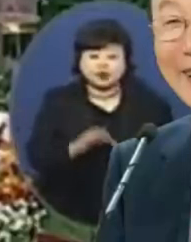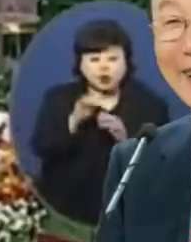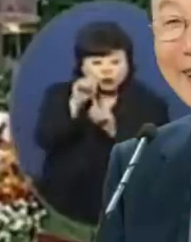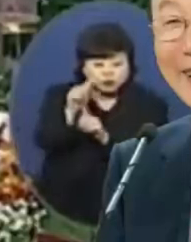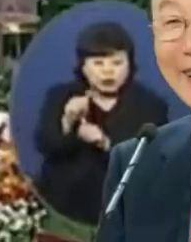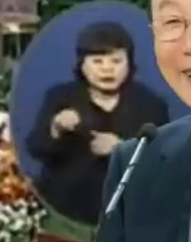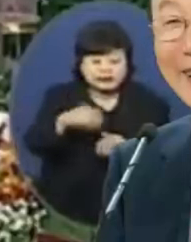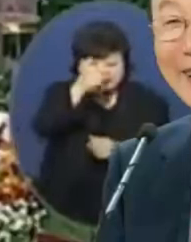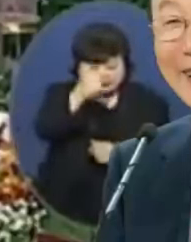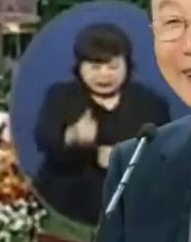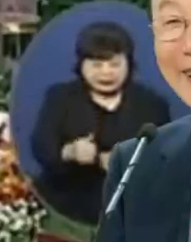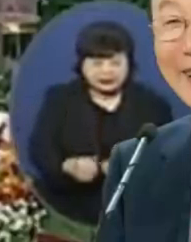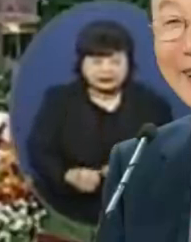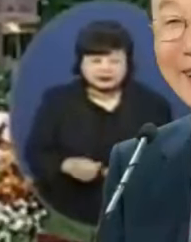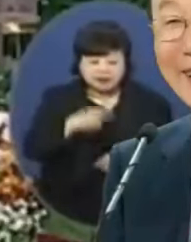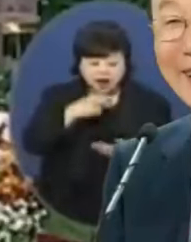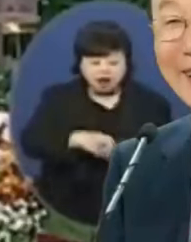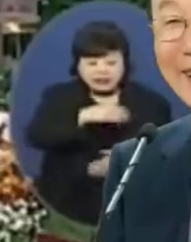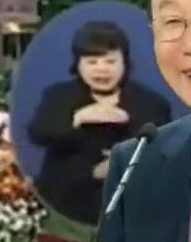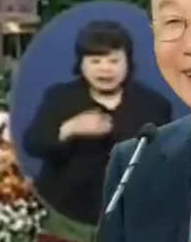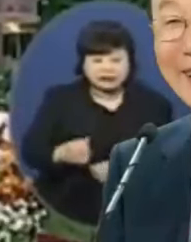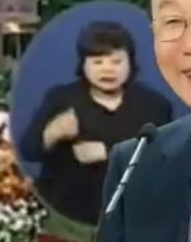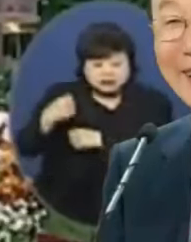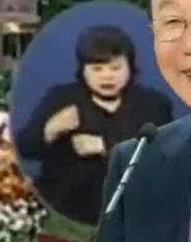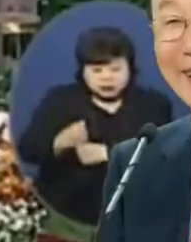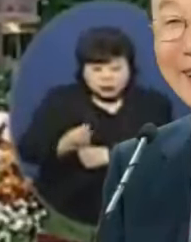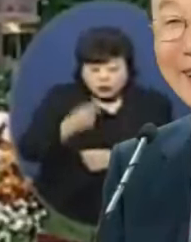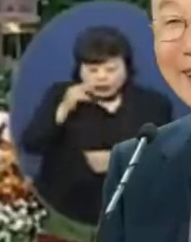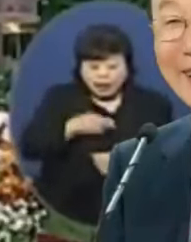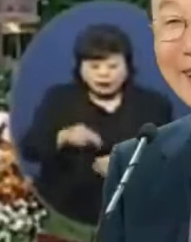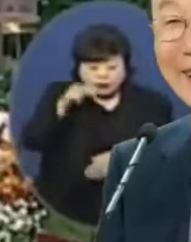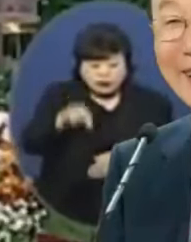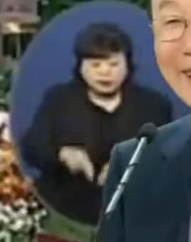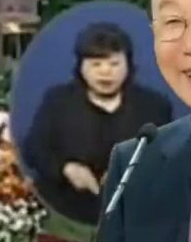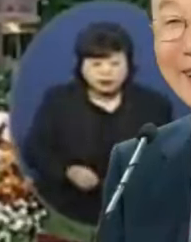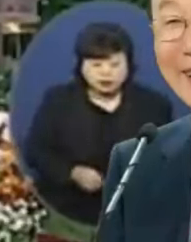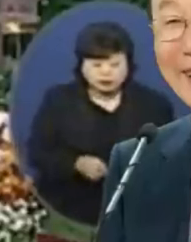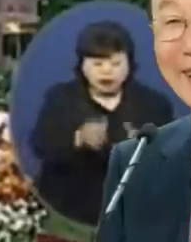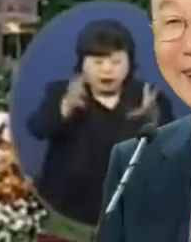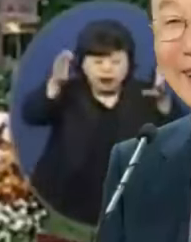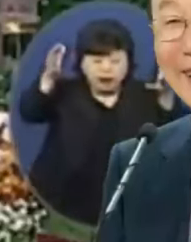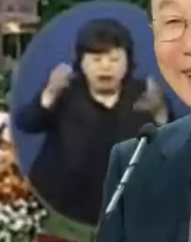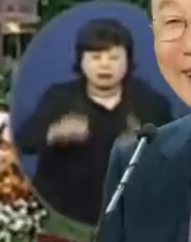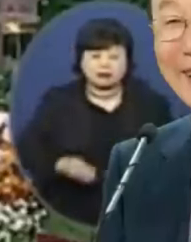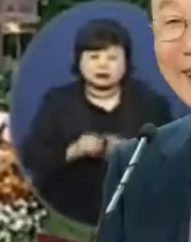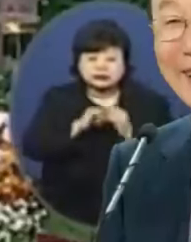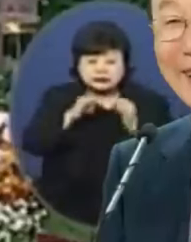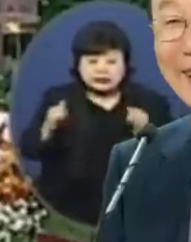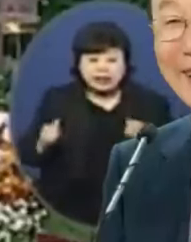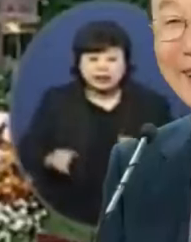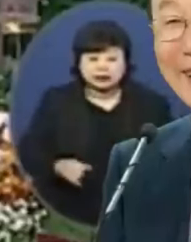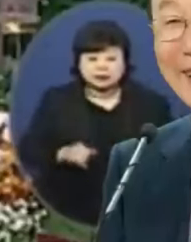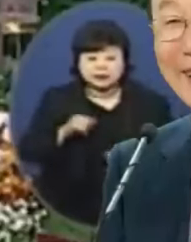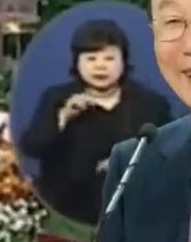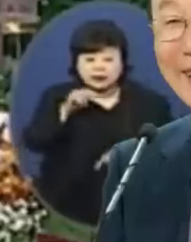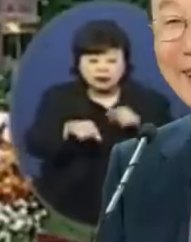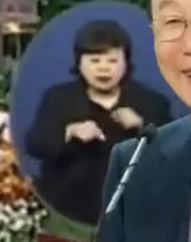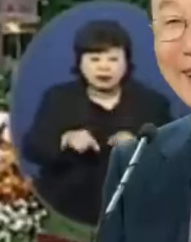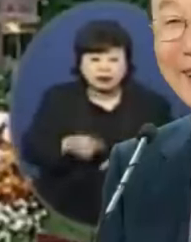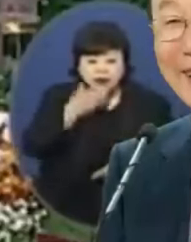여호수아는 제사장들이 언약궤를 지고 요단강에 들었으면 강물이 갈라지고 백성들이 마른 땅으로 건너갈 것이라고